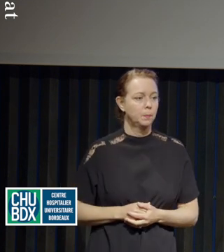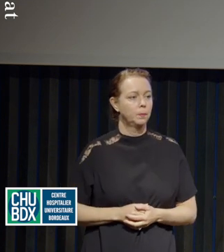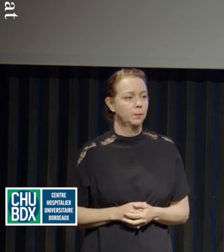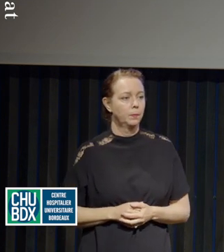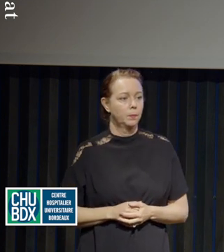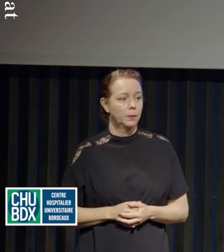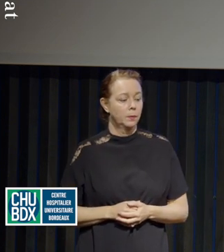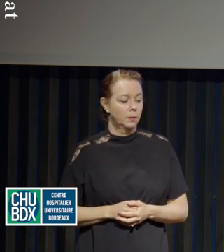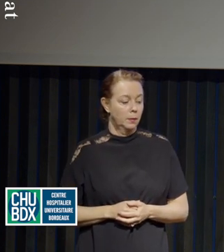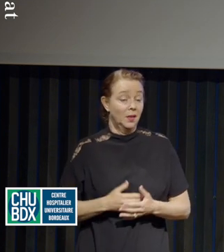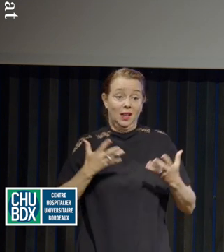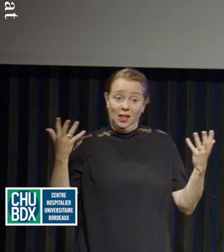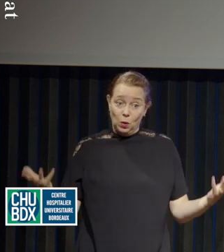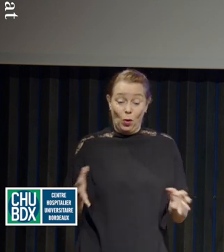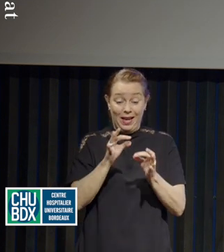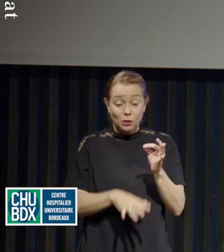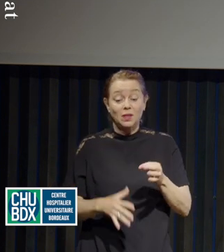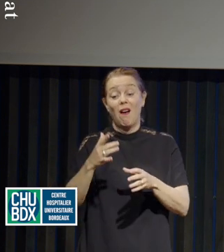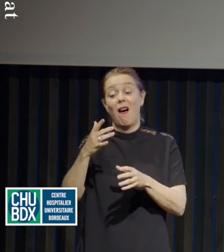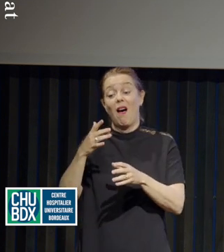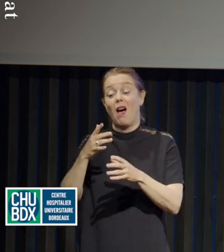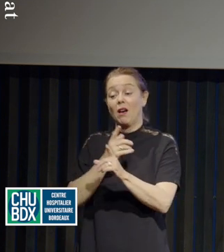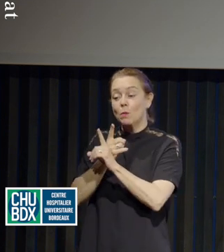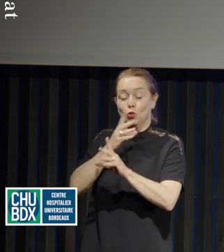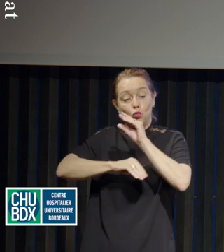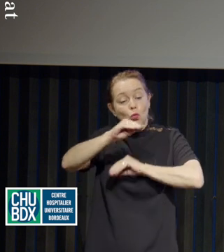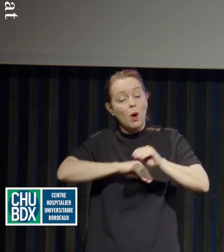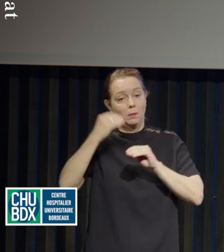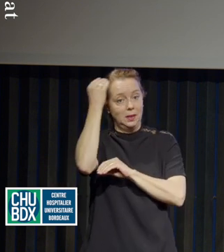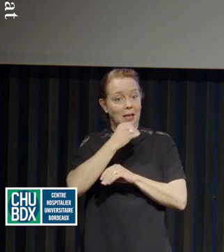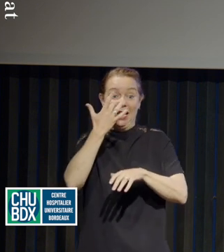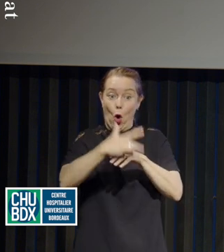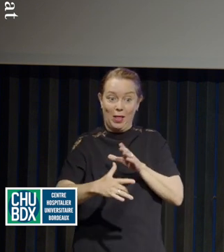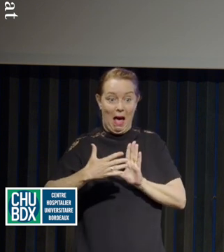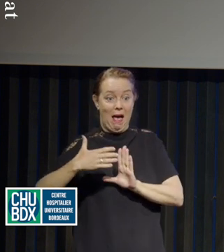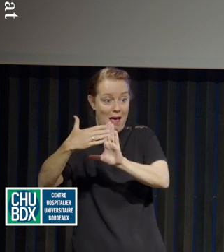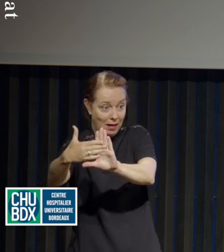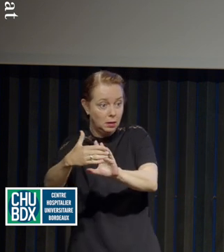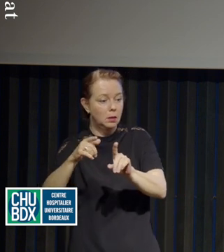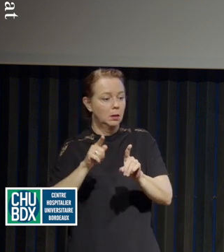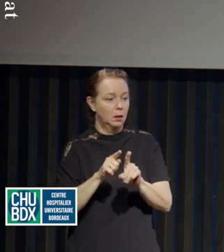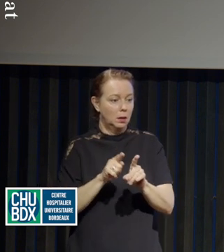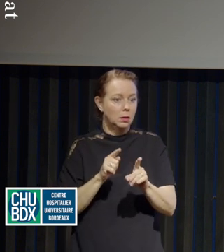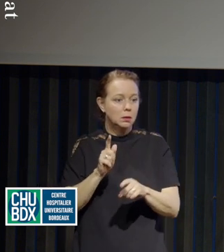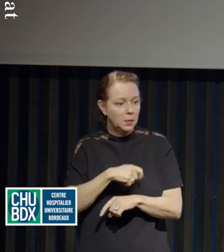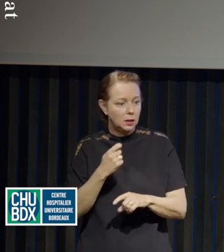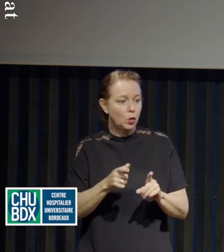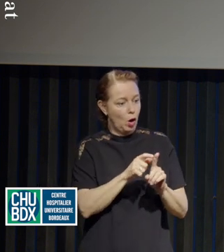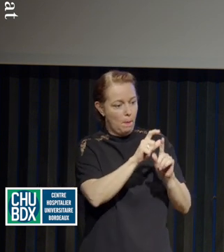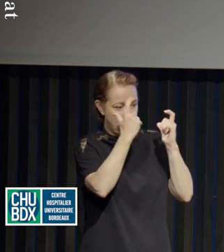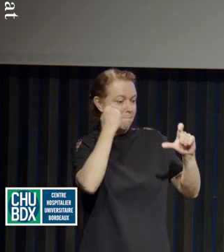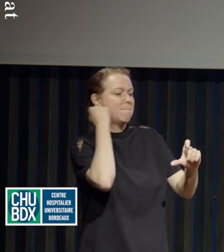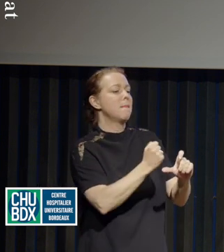Non seulement il existe un retard de l'accès aux soins psychiatriques, mais il existe également une sous-utilisation des soins psychiatriques du fait de la